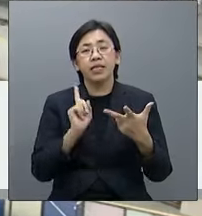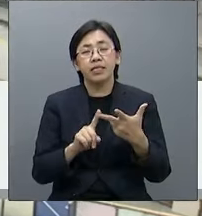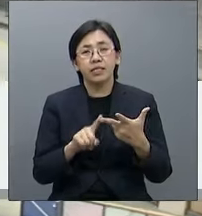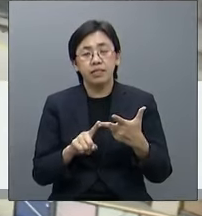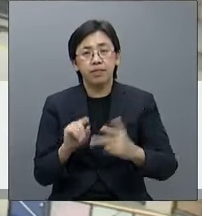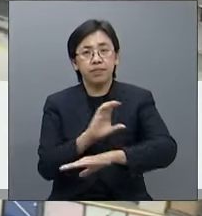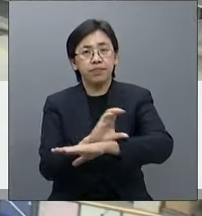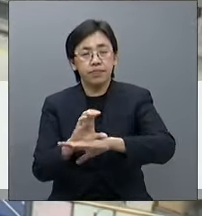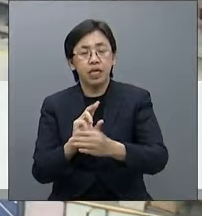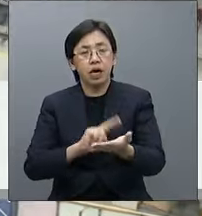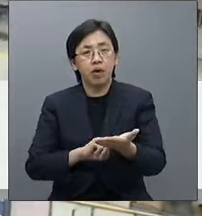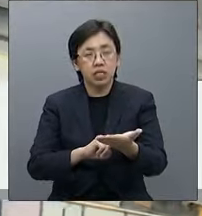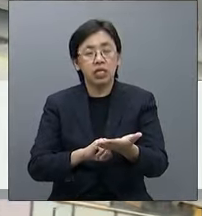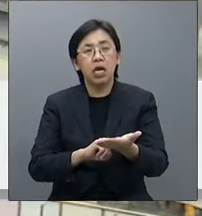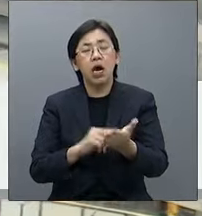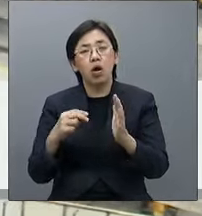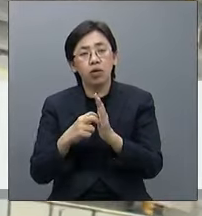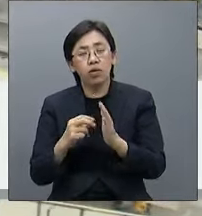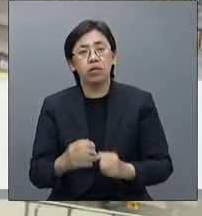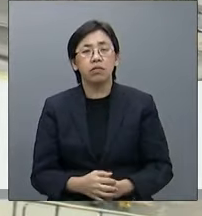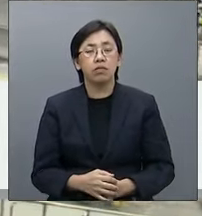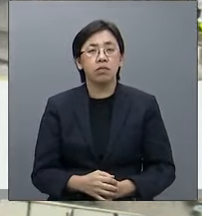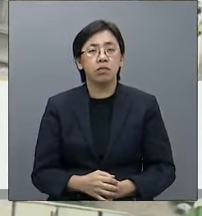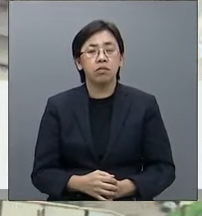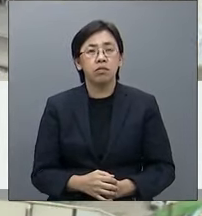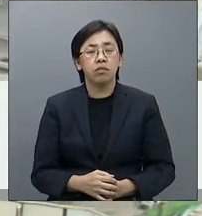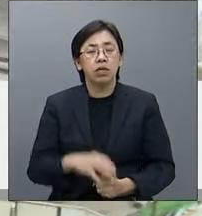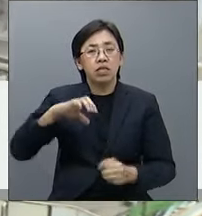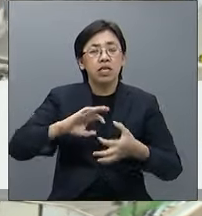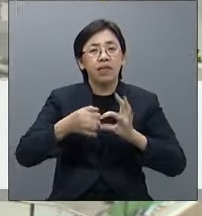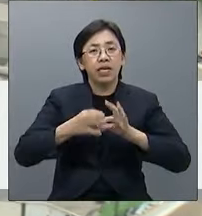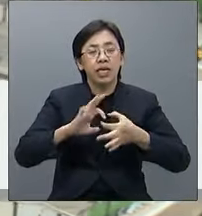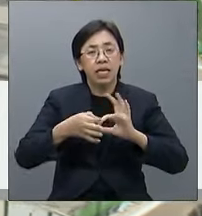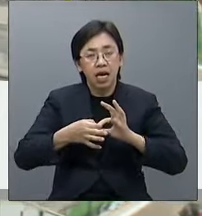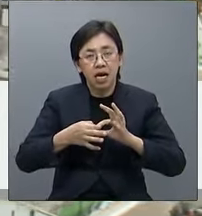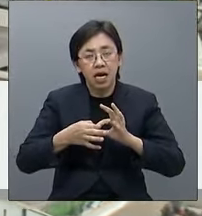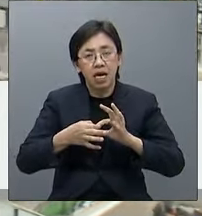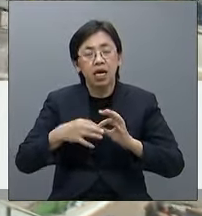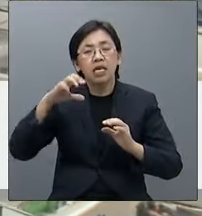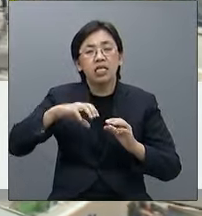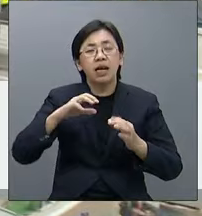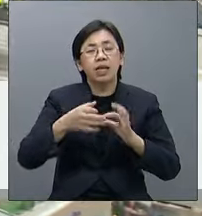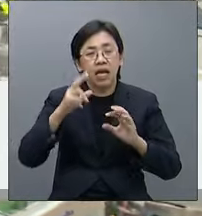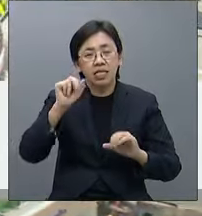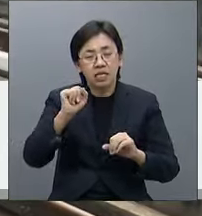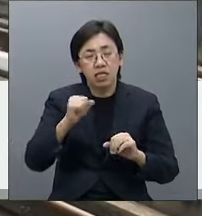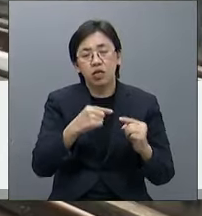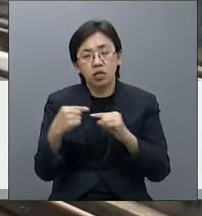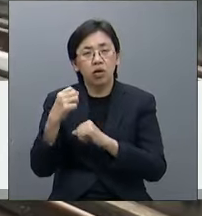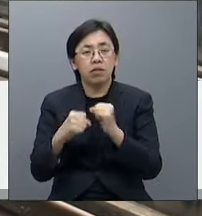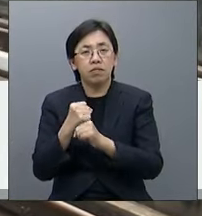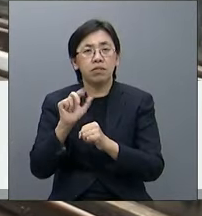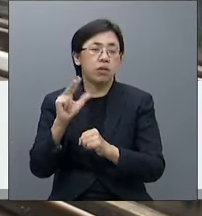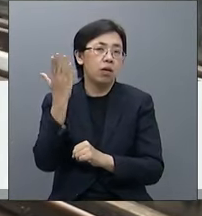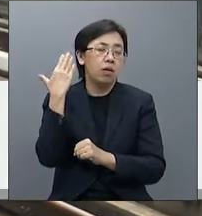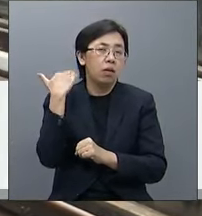ส้นทางหมอชิตอ่อนนุชและสถานีสนามกีฬาแห่งชาติถึงสถานีตากสินต่อไปอีก13ปีจากเดิ